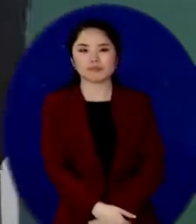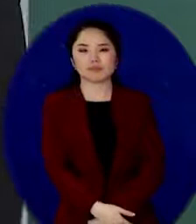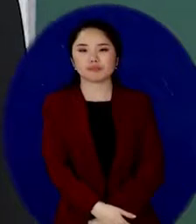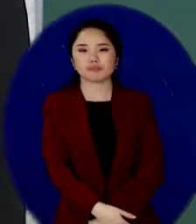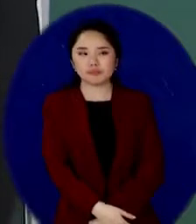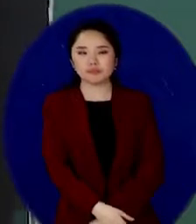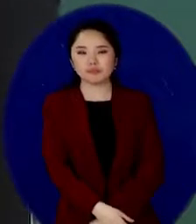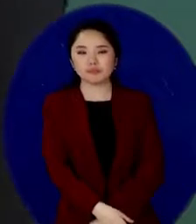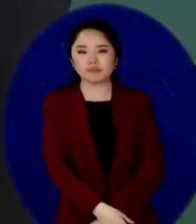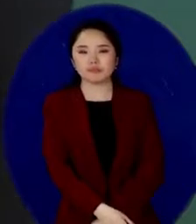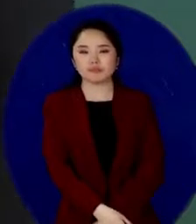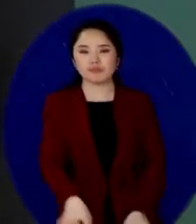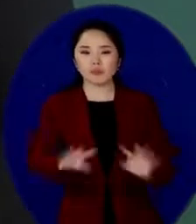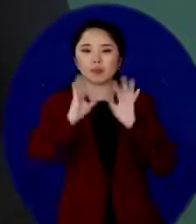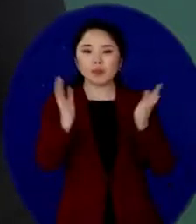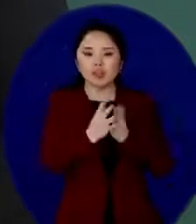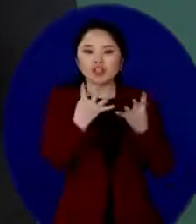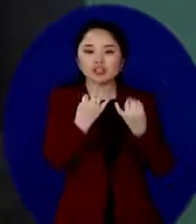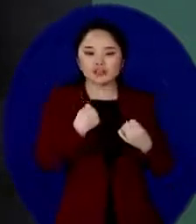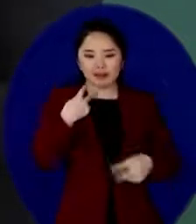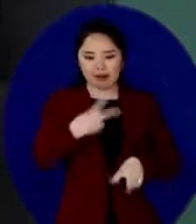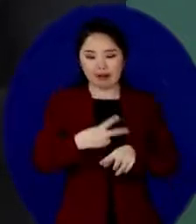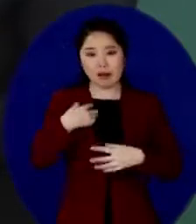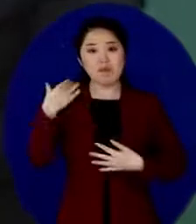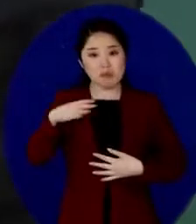За нийт хідэн харандаа байсан бэлээ?